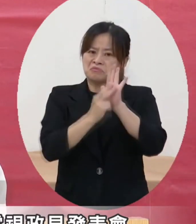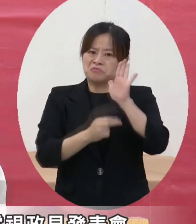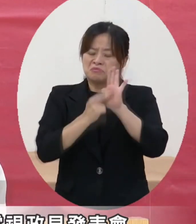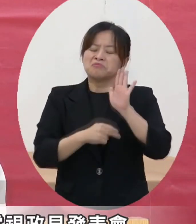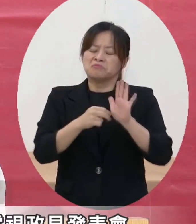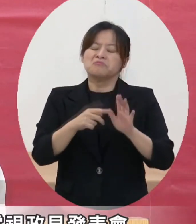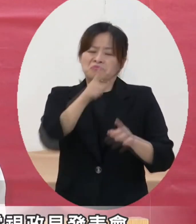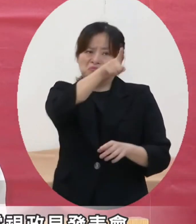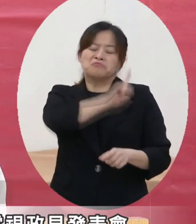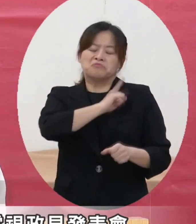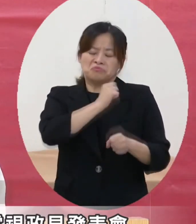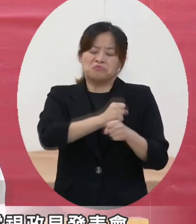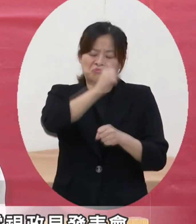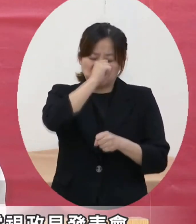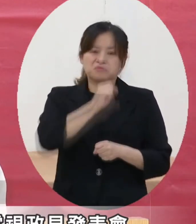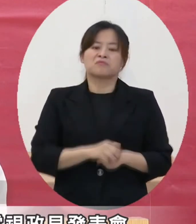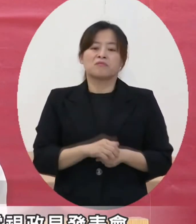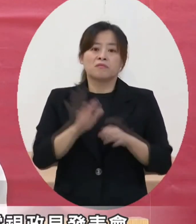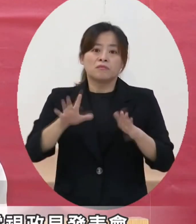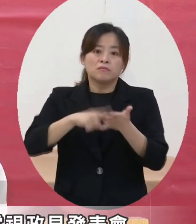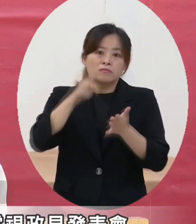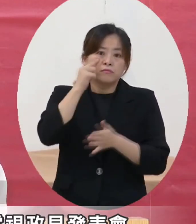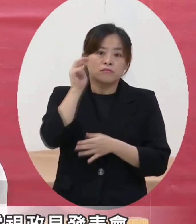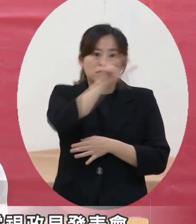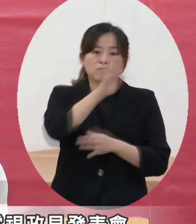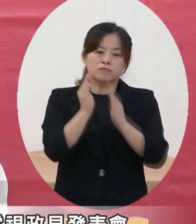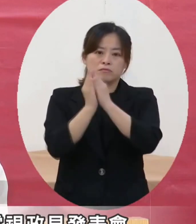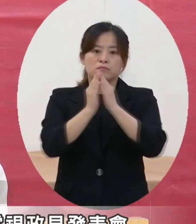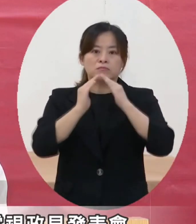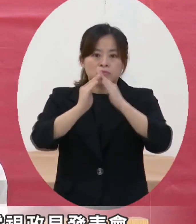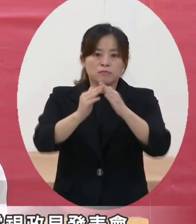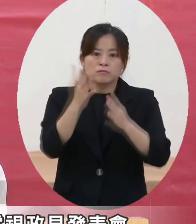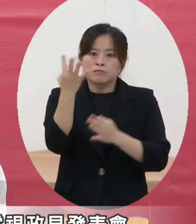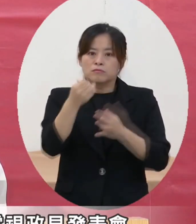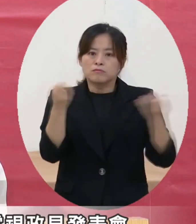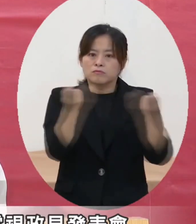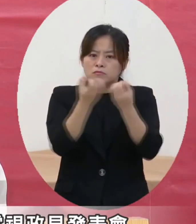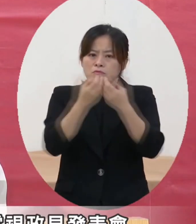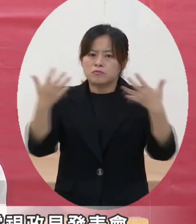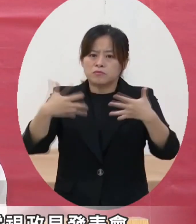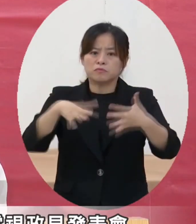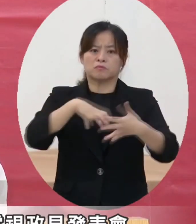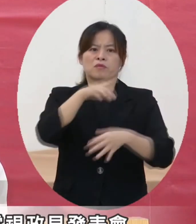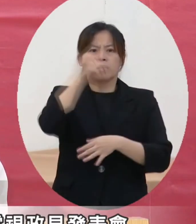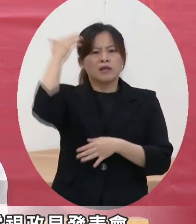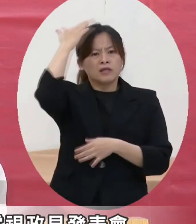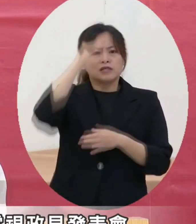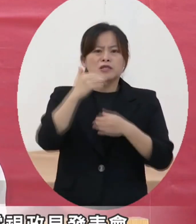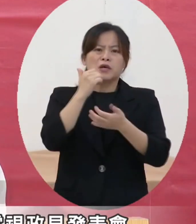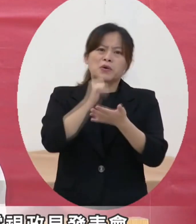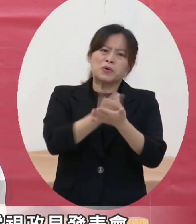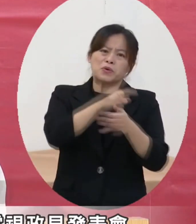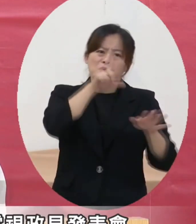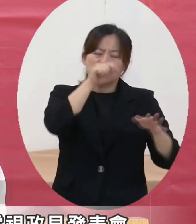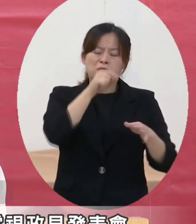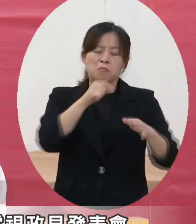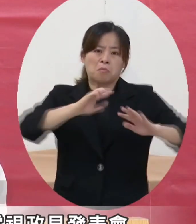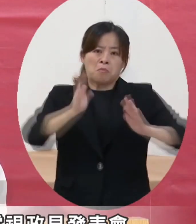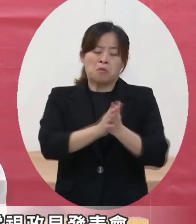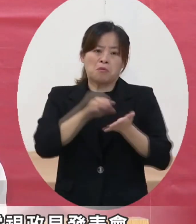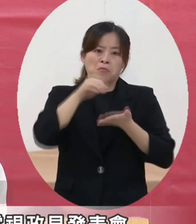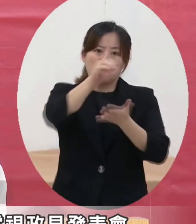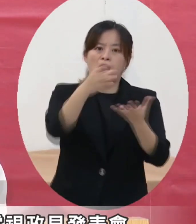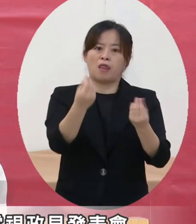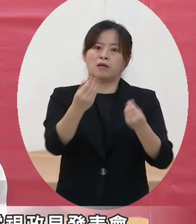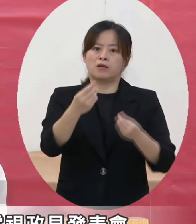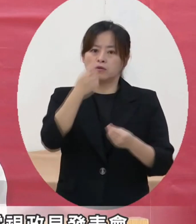做自己。以这一次，我想大家都看到了桃园城市的几个问题里面，运鹏都没有立竿见影的提出政